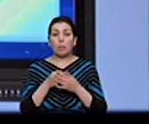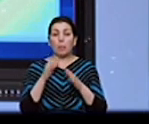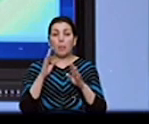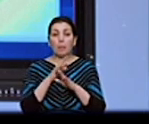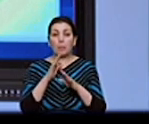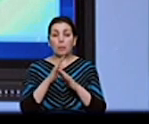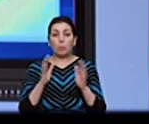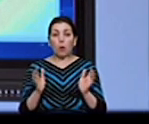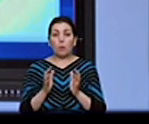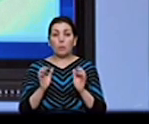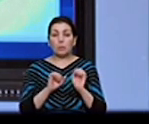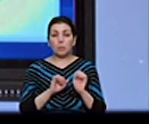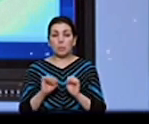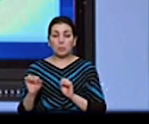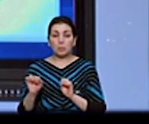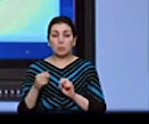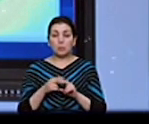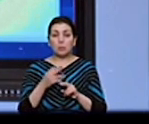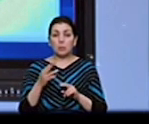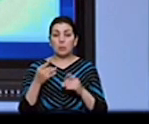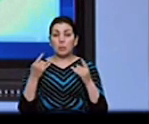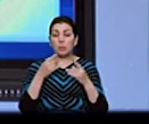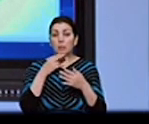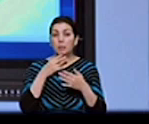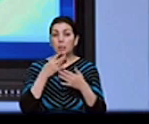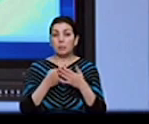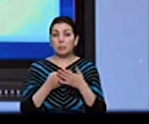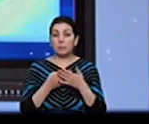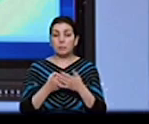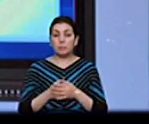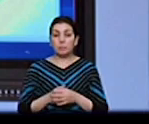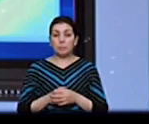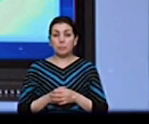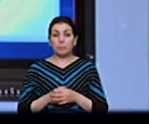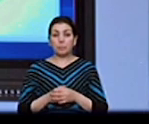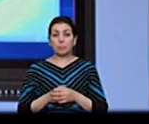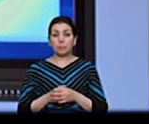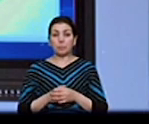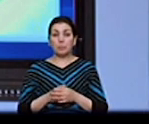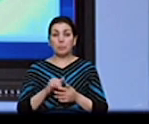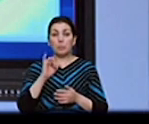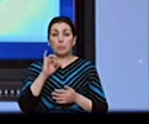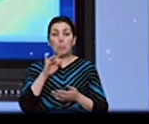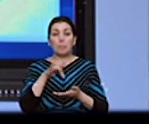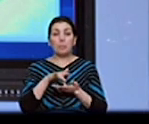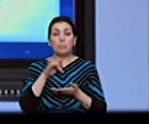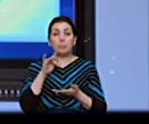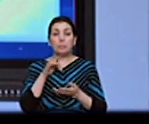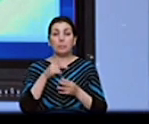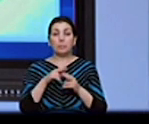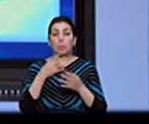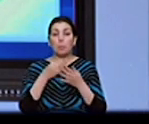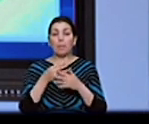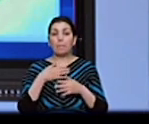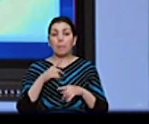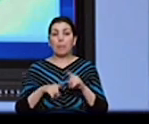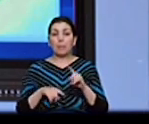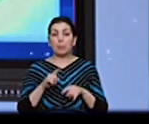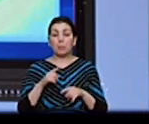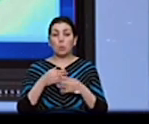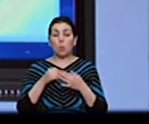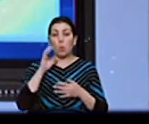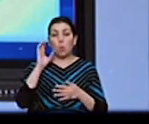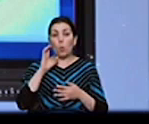tabiatni muhofaza qilish. Ekranga diqqat qilsangiz, uning markazida bizning vatanimiz,